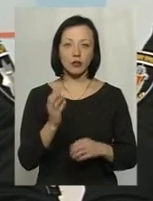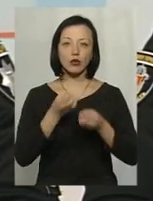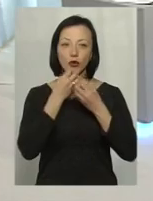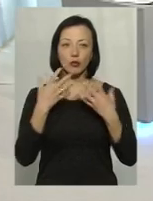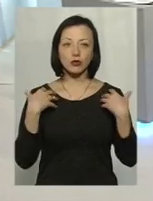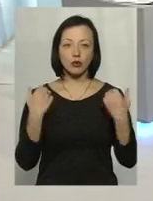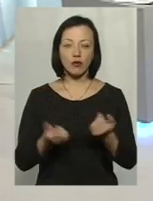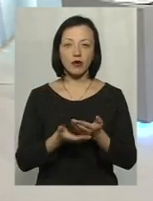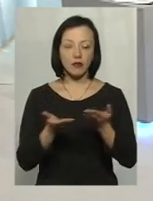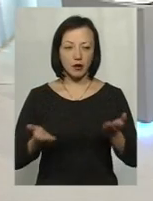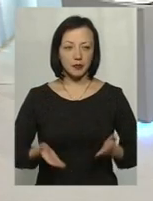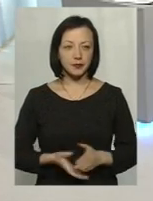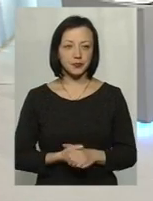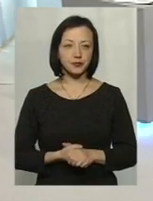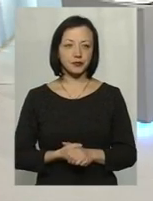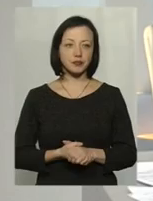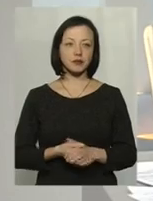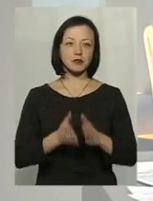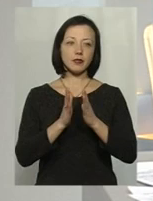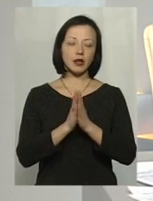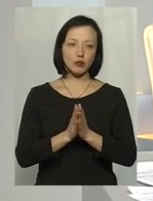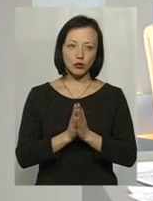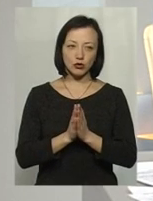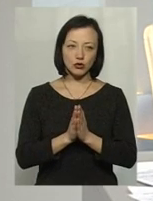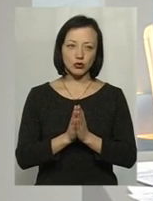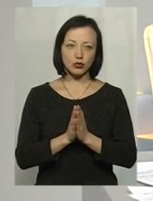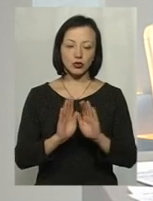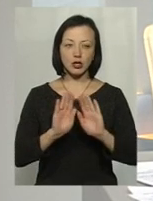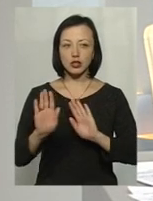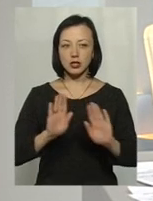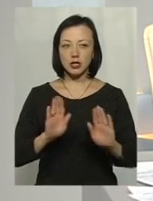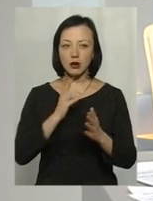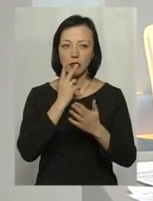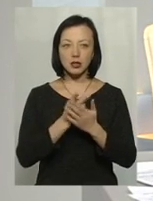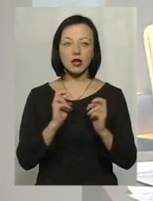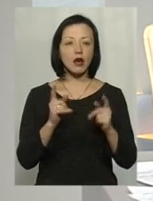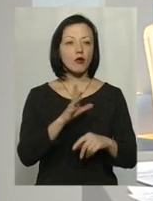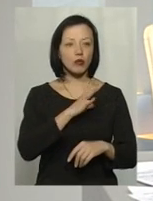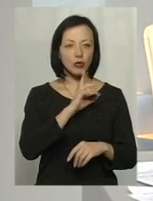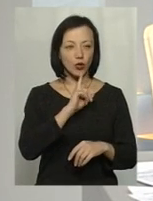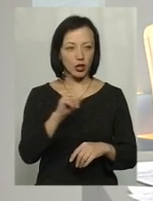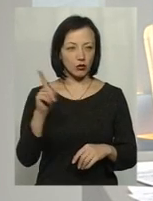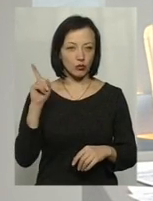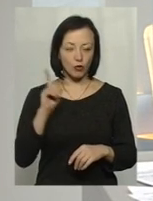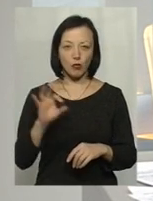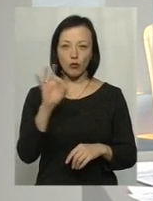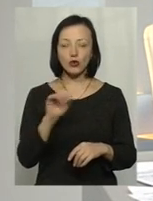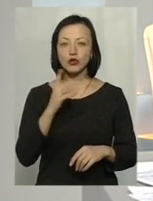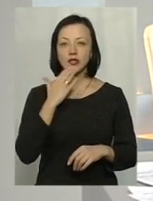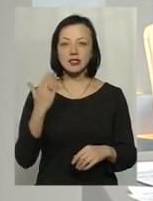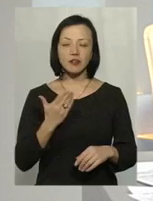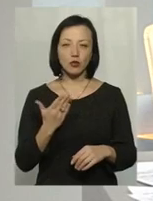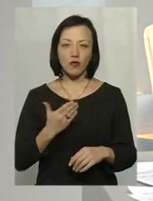шановні гості. Прошу режисера насамперед показати, як то воно було рік тому, про що